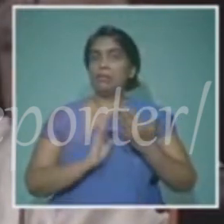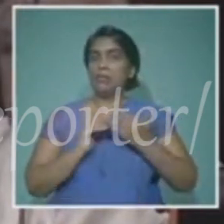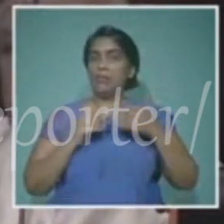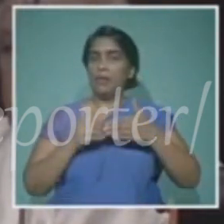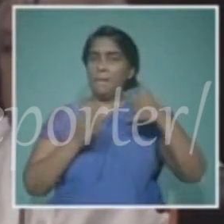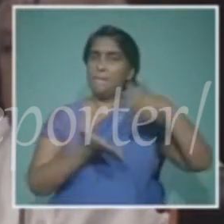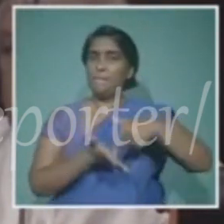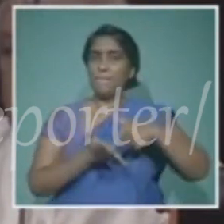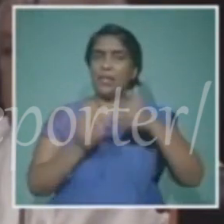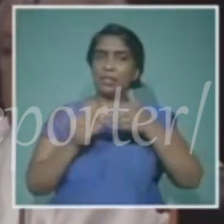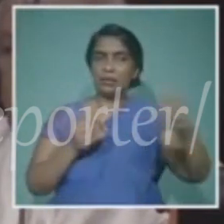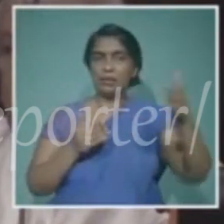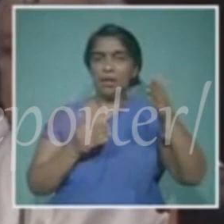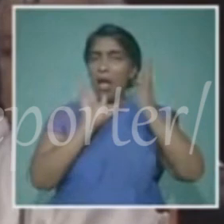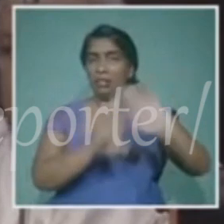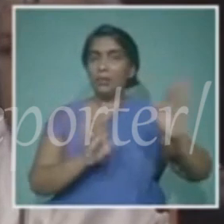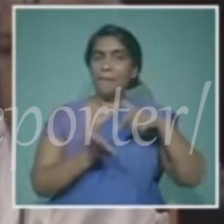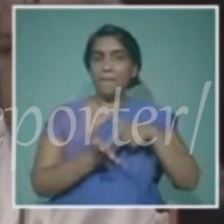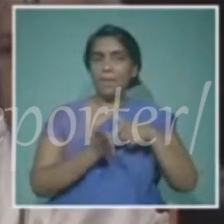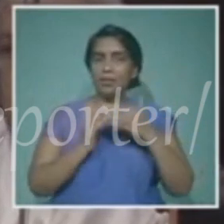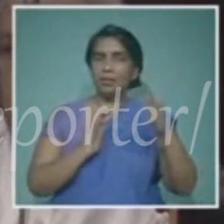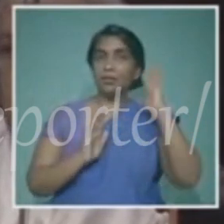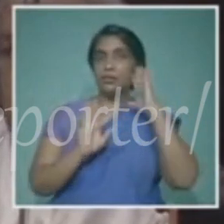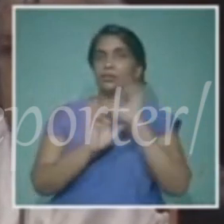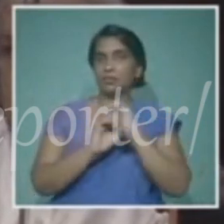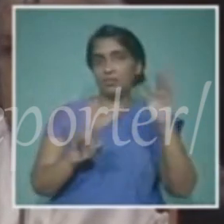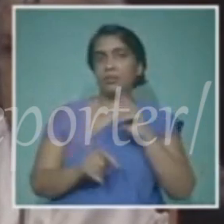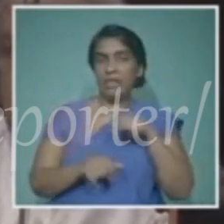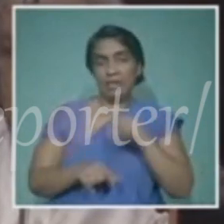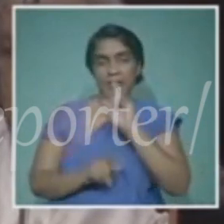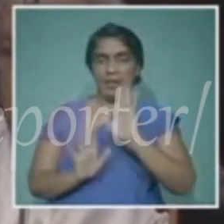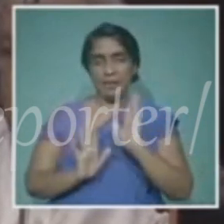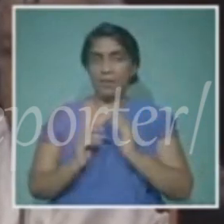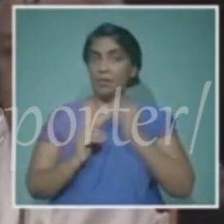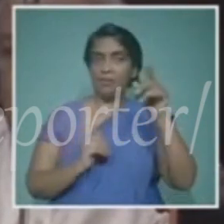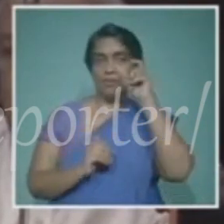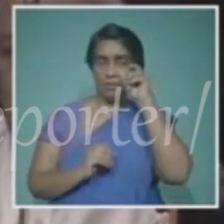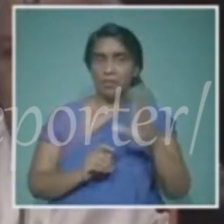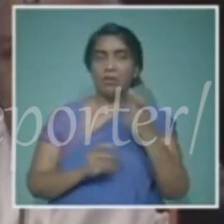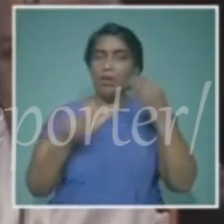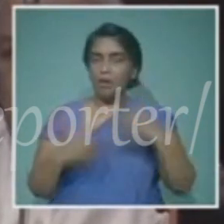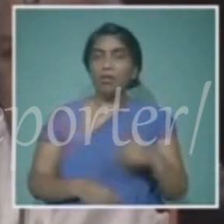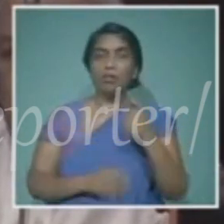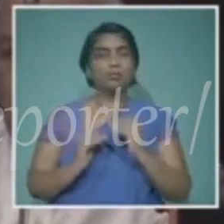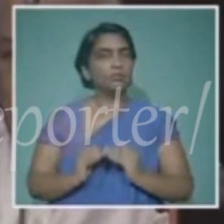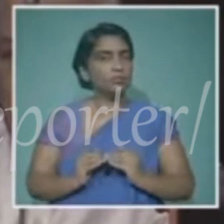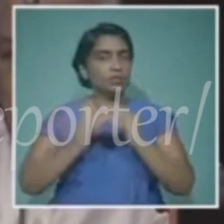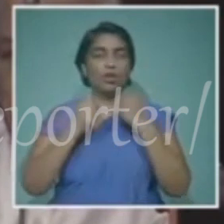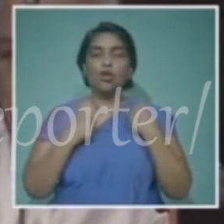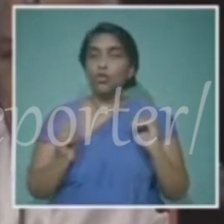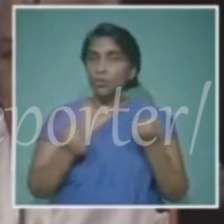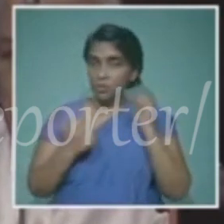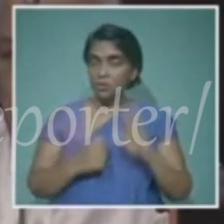පෙන්වන්නට පුළුවන් වෙනවා. ඒත් ඒ ගැන විශේෂ ප්‍රකාශයක් දැන්ට කරන්න අකමැති. කඩාවැටුණු ආර්ථික යළි ඔසවා තැබීමේ